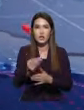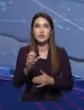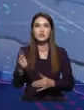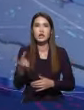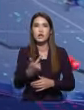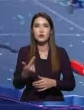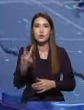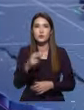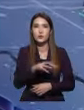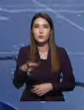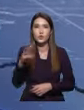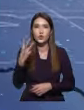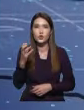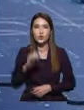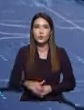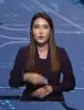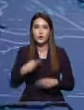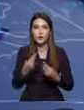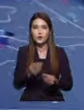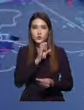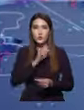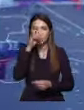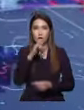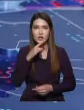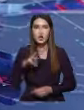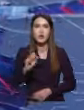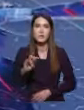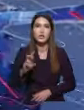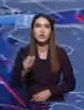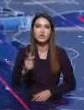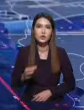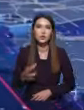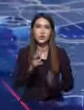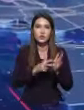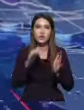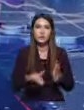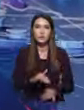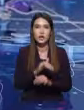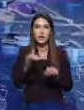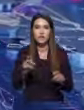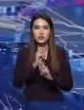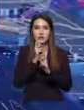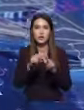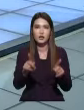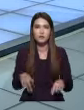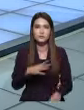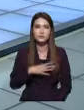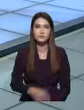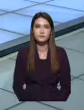2 миллион 300 мың тенге берілген. Солтүстік Қазақстан мен Маңғыстау облыстарында 800 мың тенгеден астам сыйақы берілді.